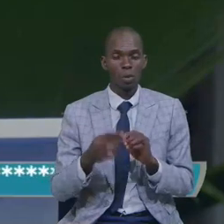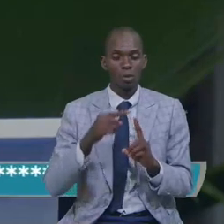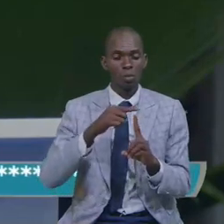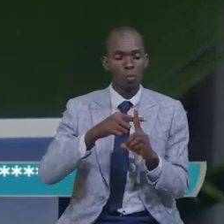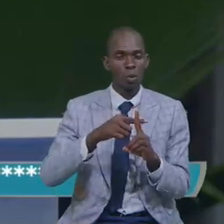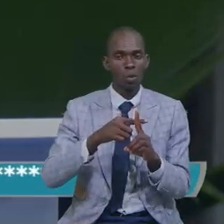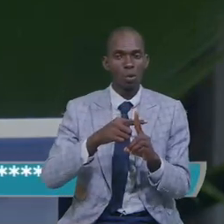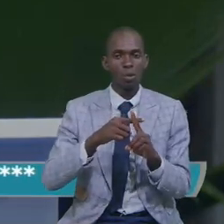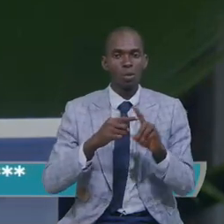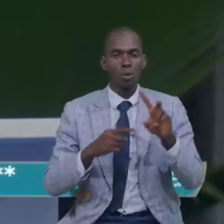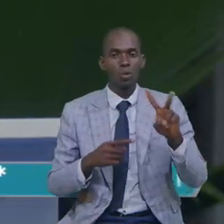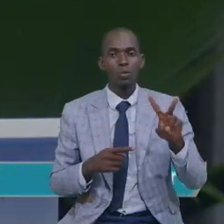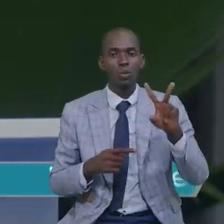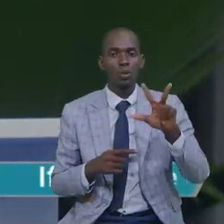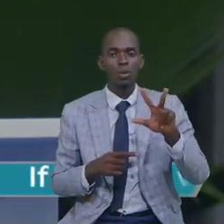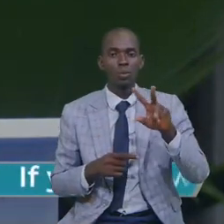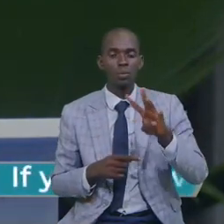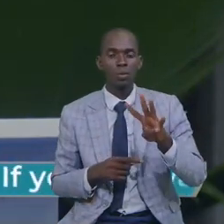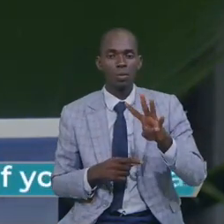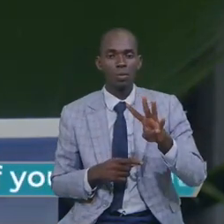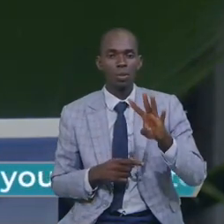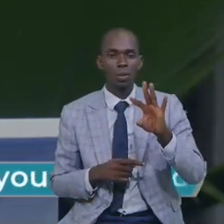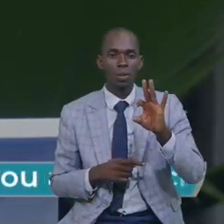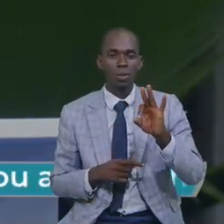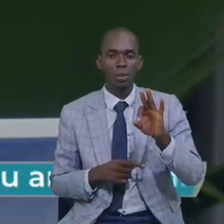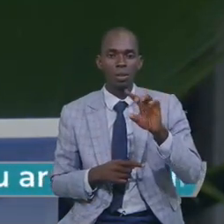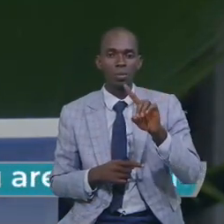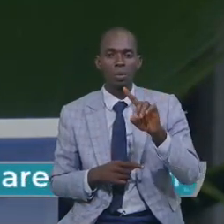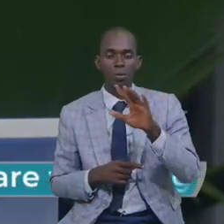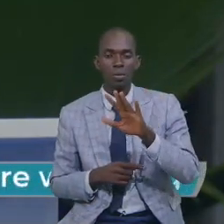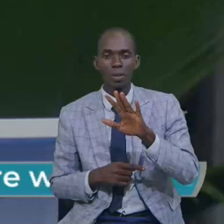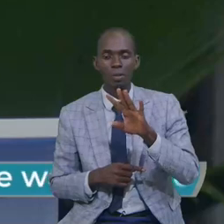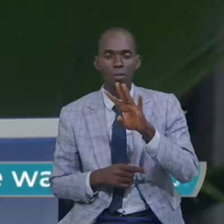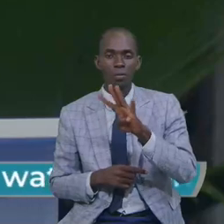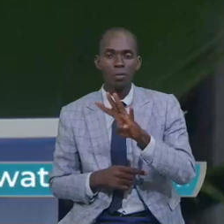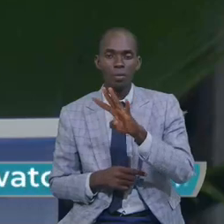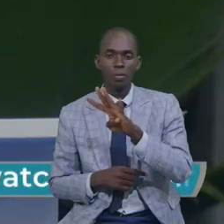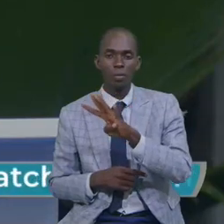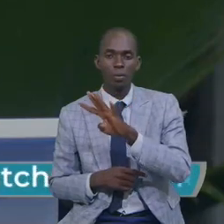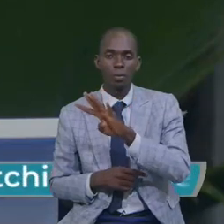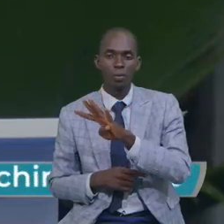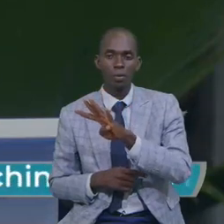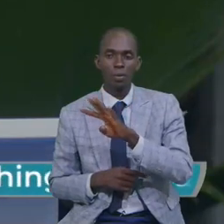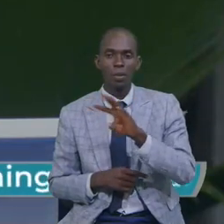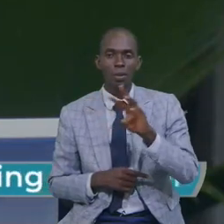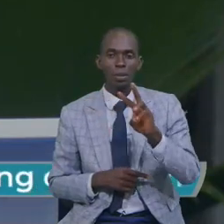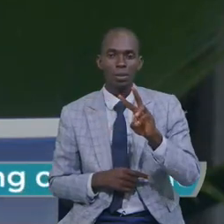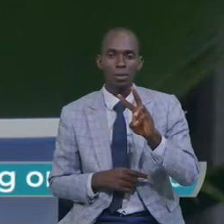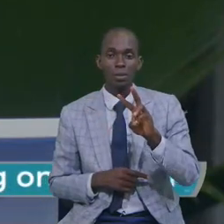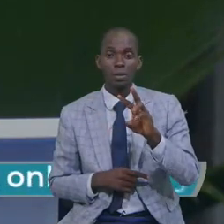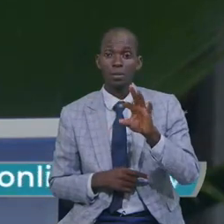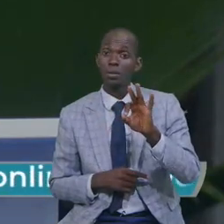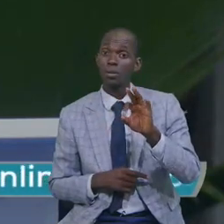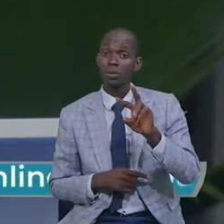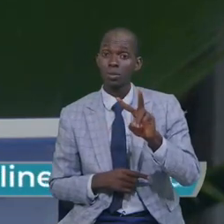234 91 54 44 92